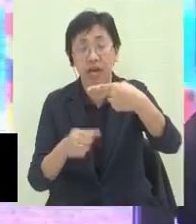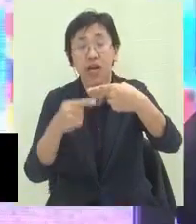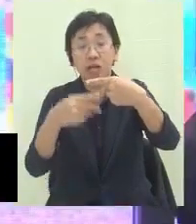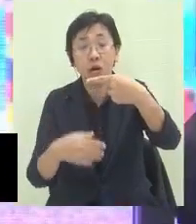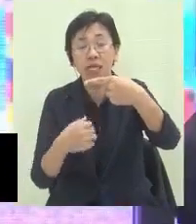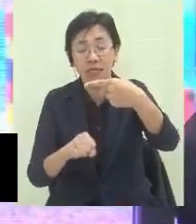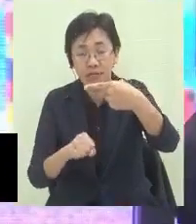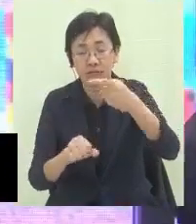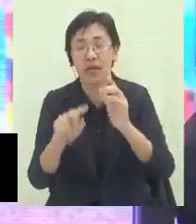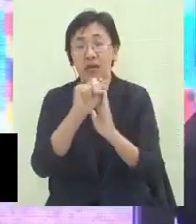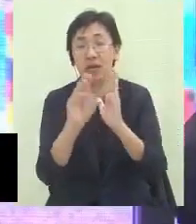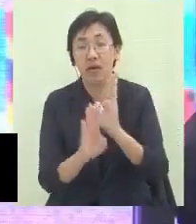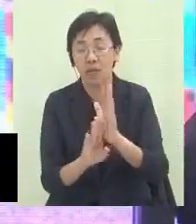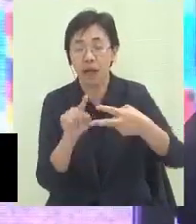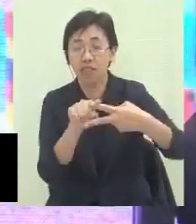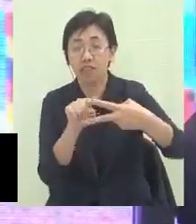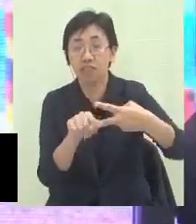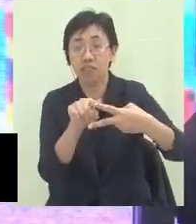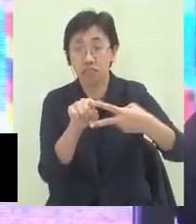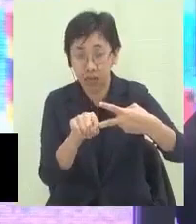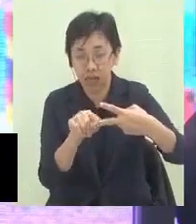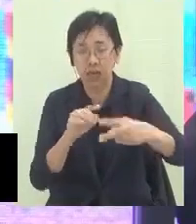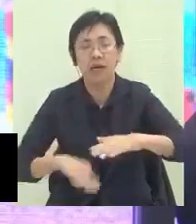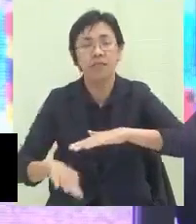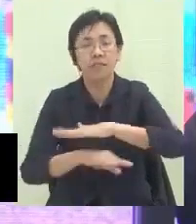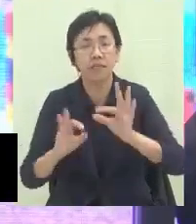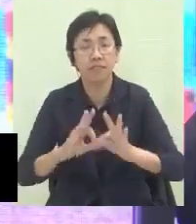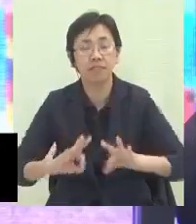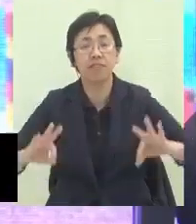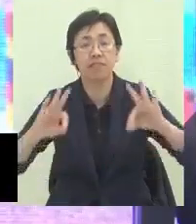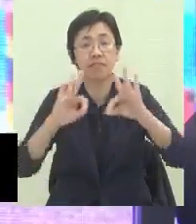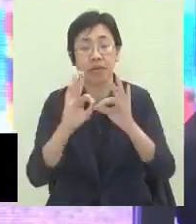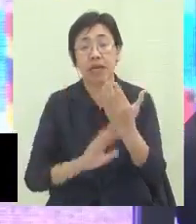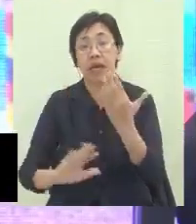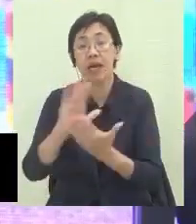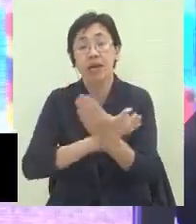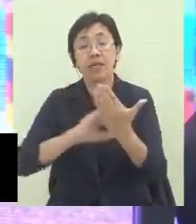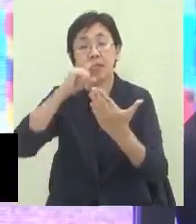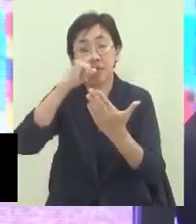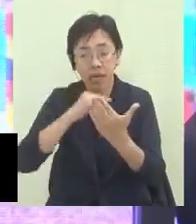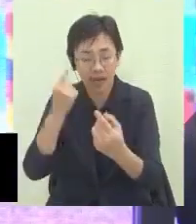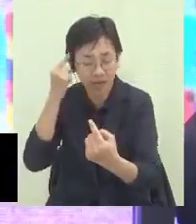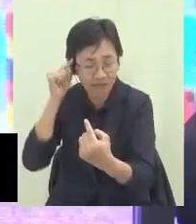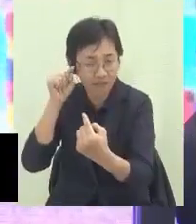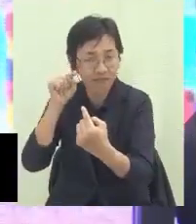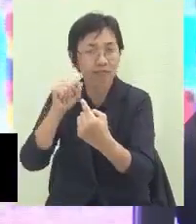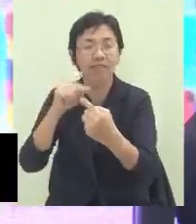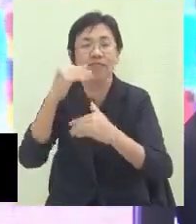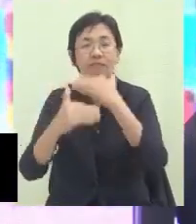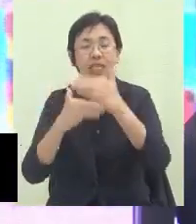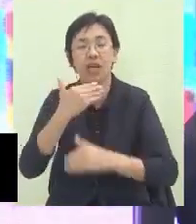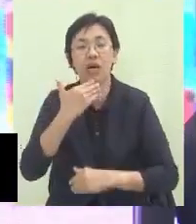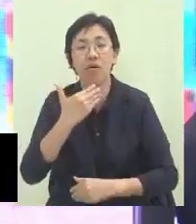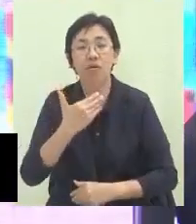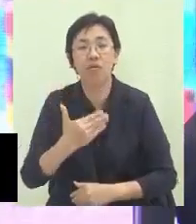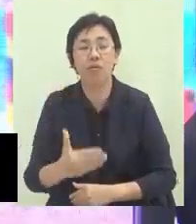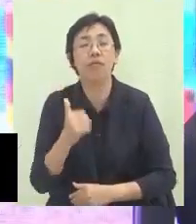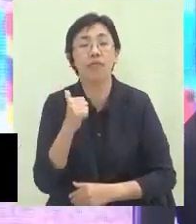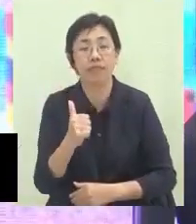โยบายทั้ง2เรื่องเป็นรากฐานสำคัญที่จะช่วยให้ประเทศไทยบรรลุเป้าหมายการพัฒนาที่ยั่งยืน